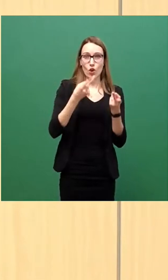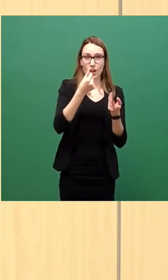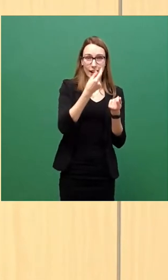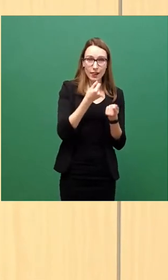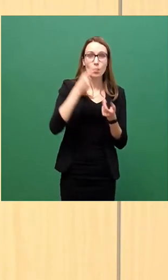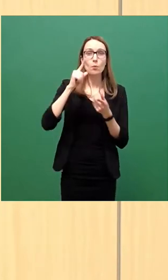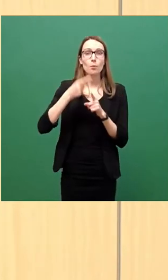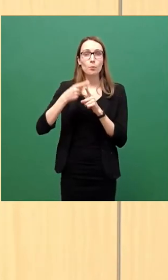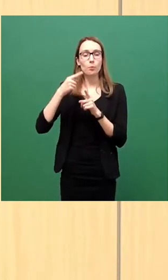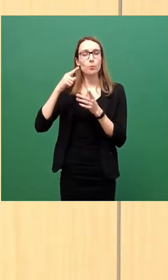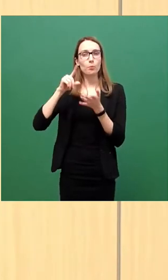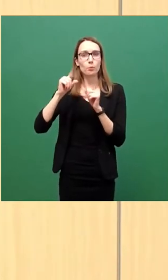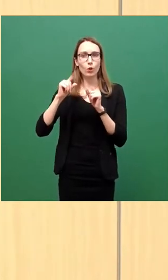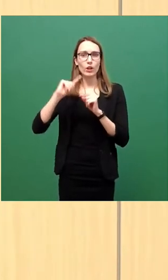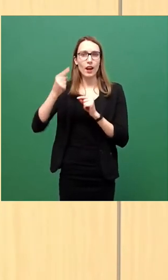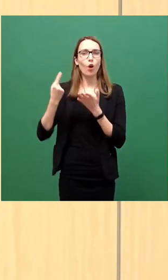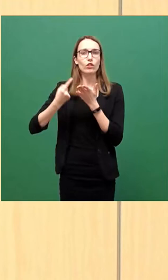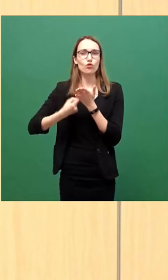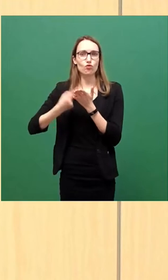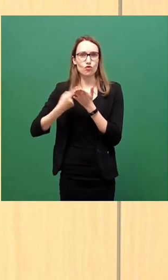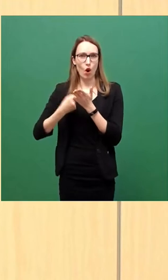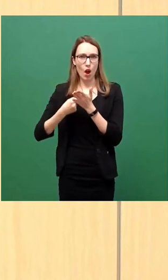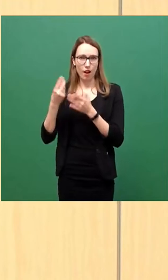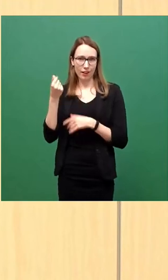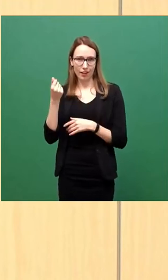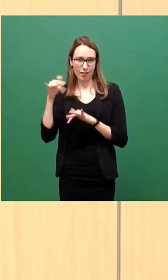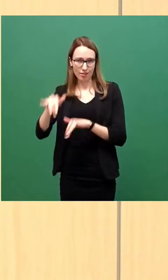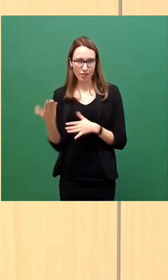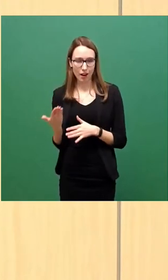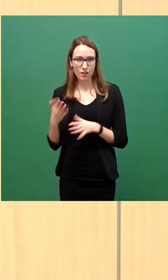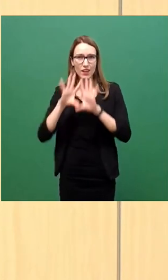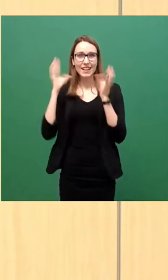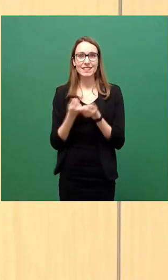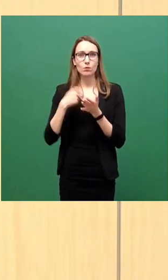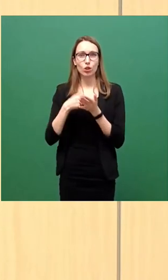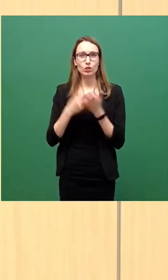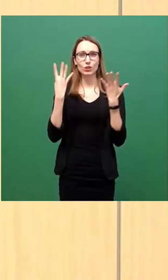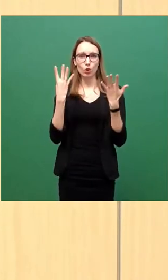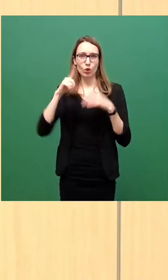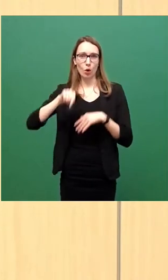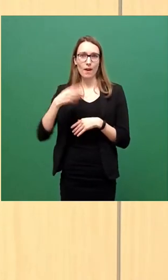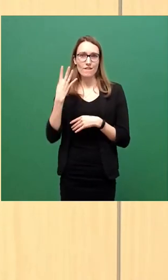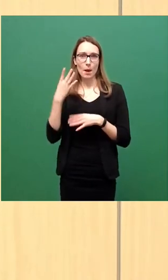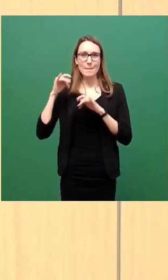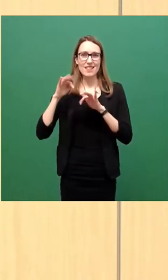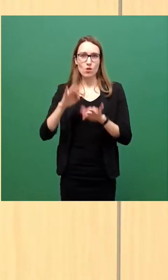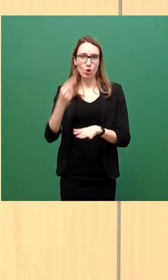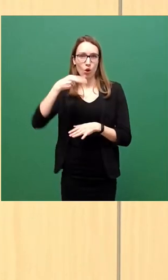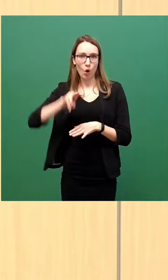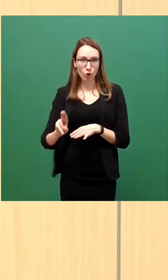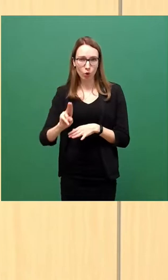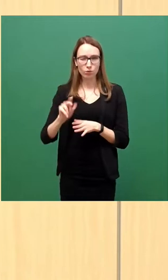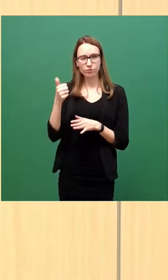man mit Steuergeldern sorgsam umgeht. Gesamtkosten des Projektes 9,4 Millionen Euro, davon rund 3 Millionen